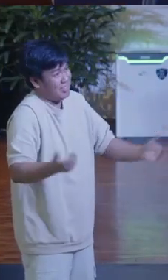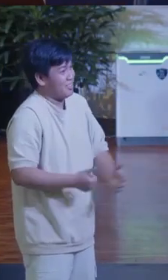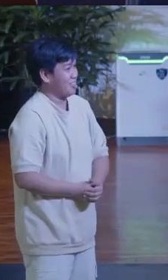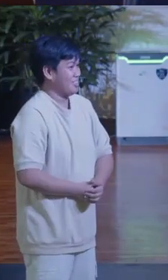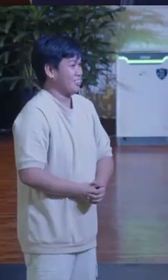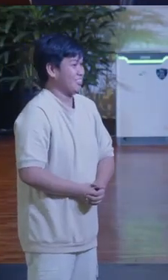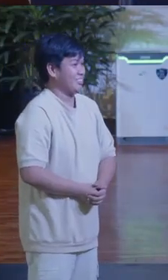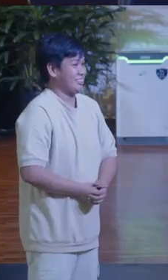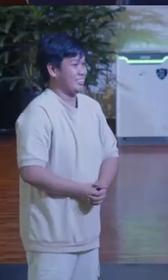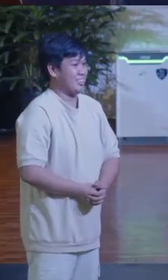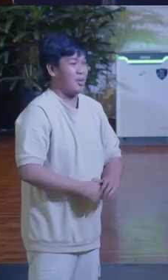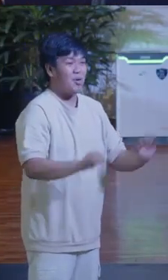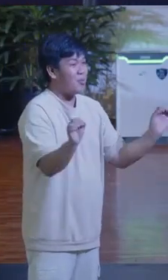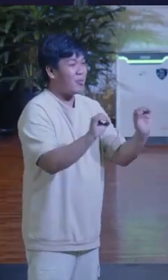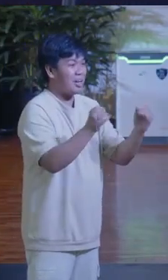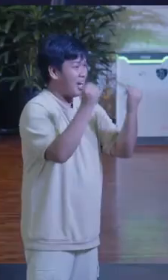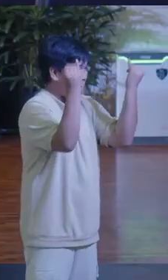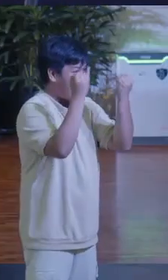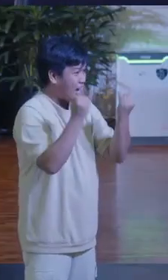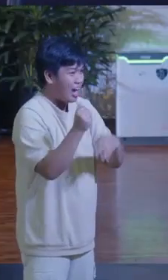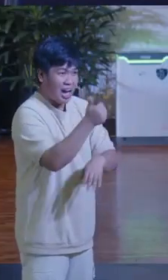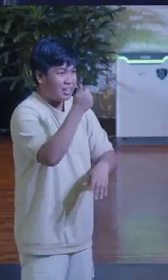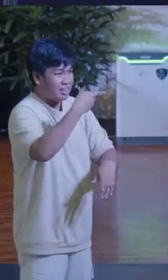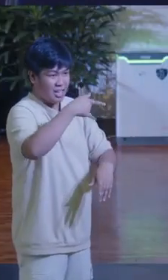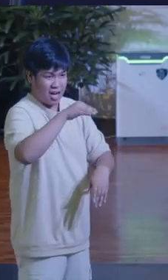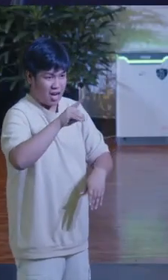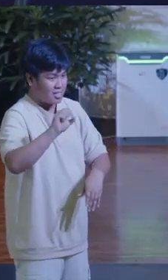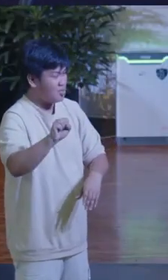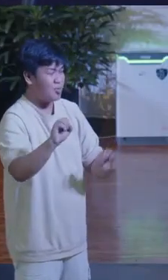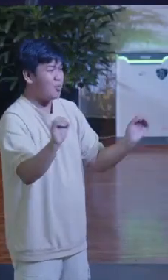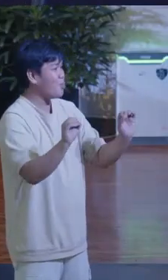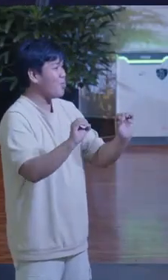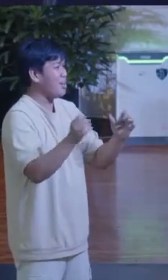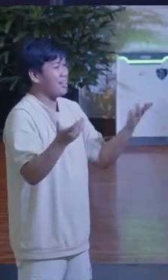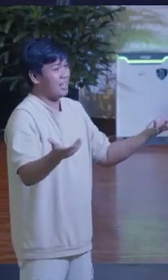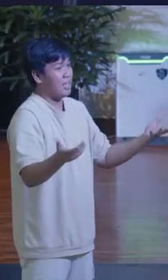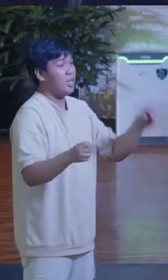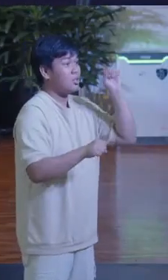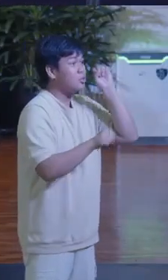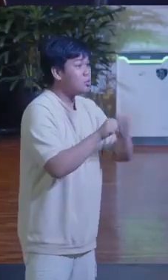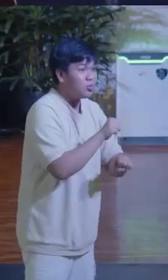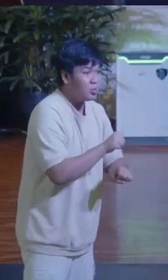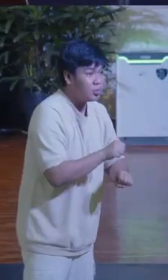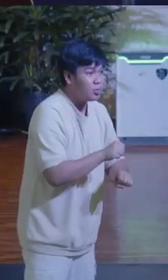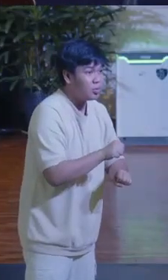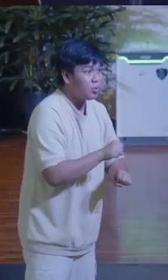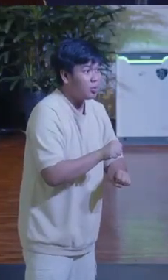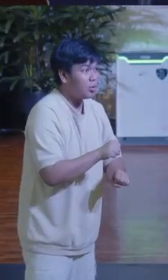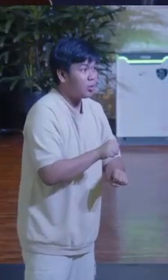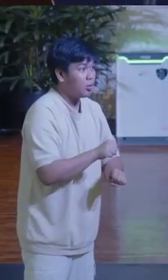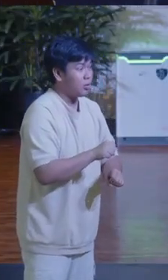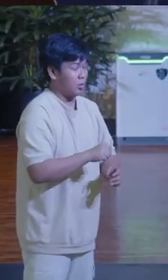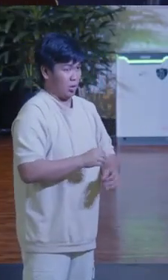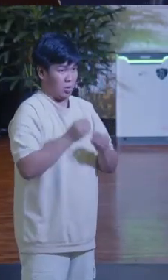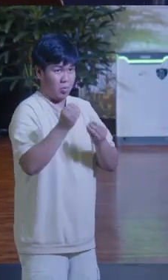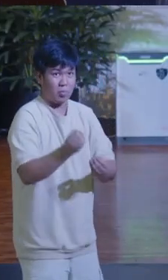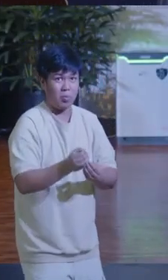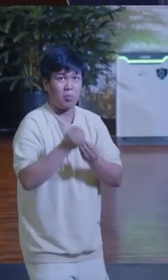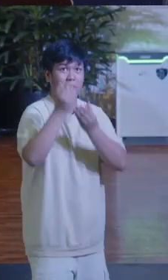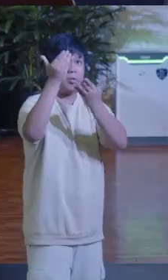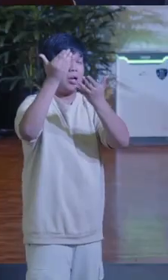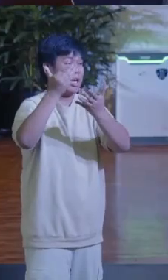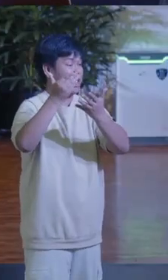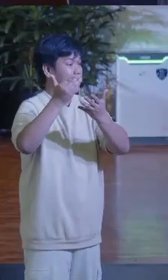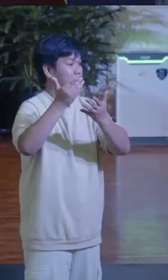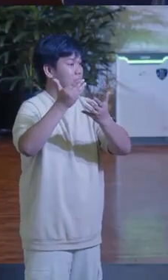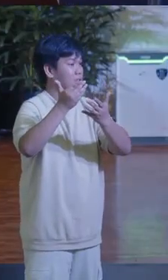verse 8, there are no such things as other gods. So that what? Walang pinag-aalayan yung mga pagkain